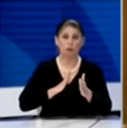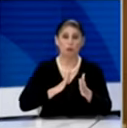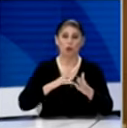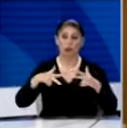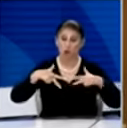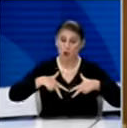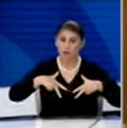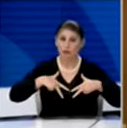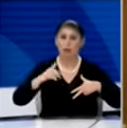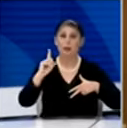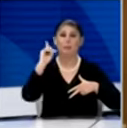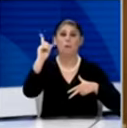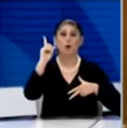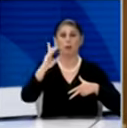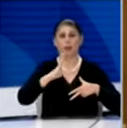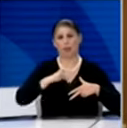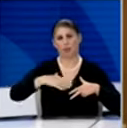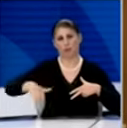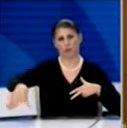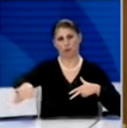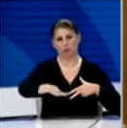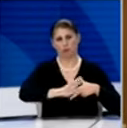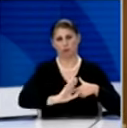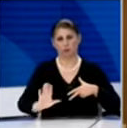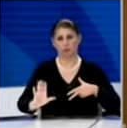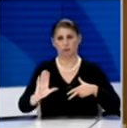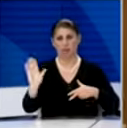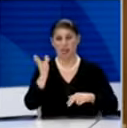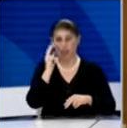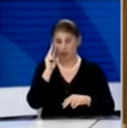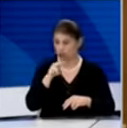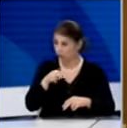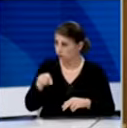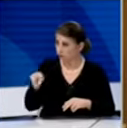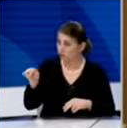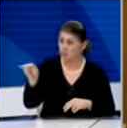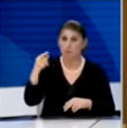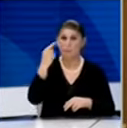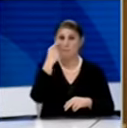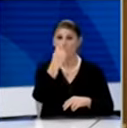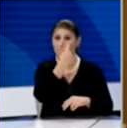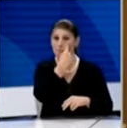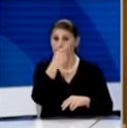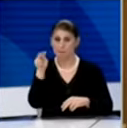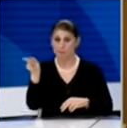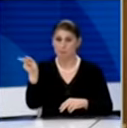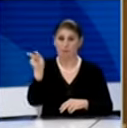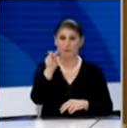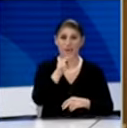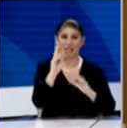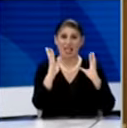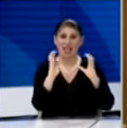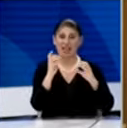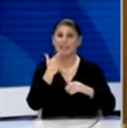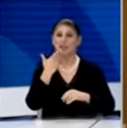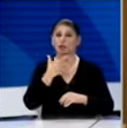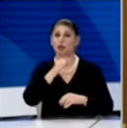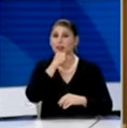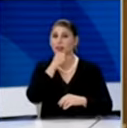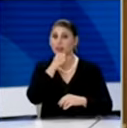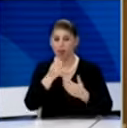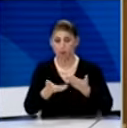όλα οι άνθρωποι της. Αν κοιτούσατε στα μάτια την 90χρονη γιαγιά